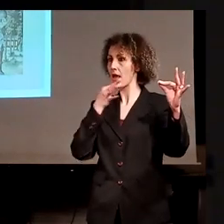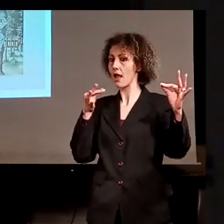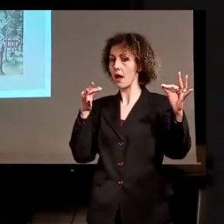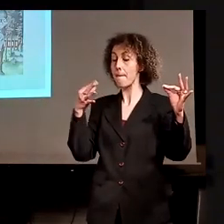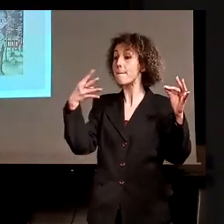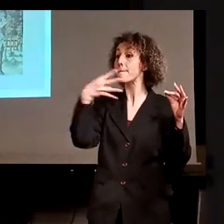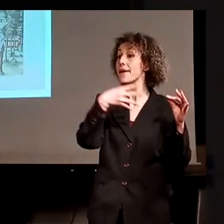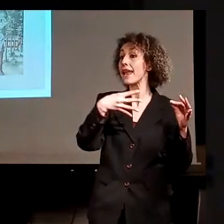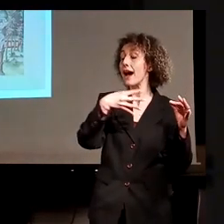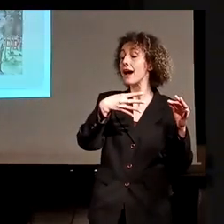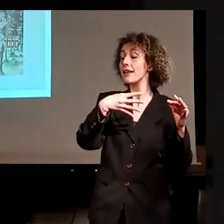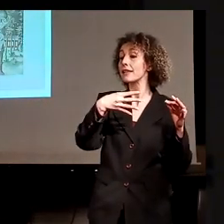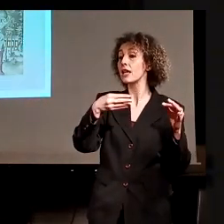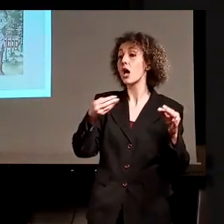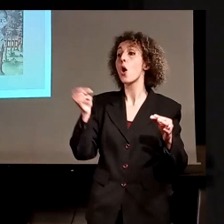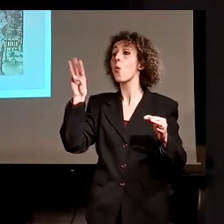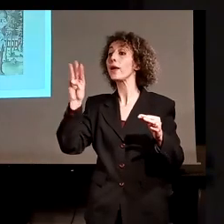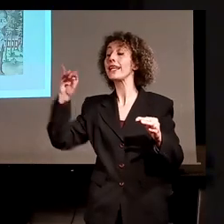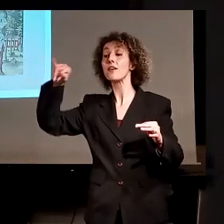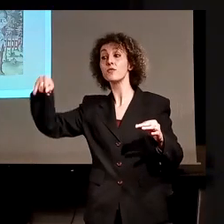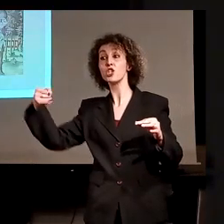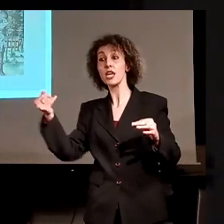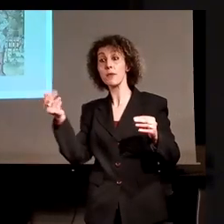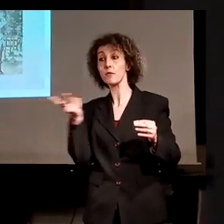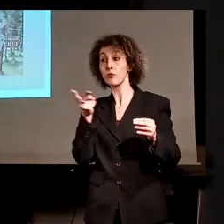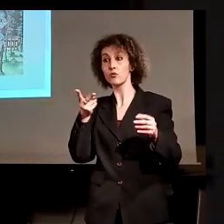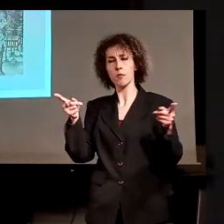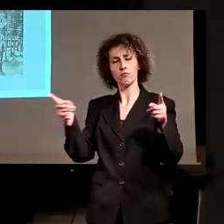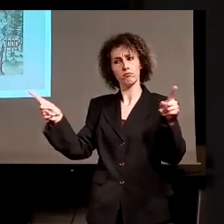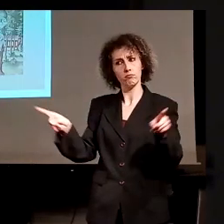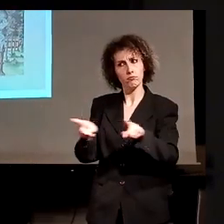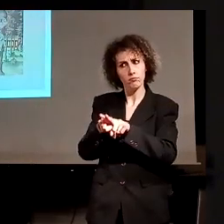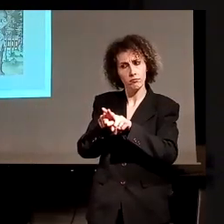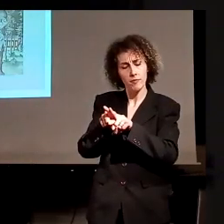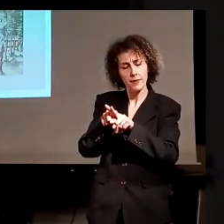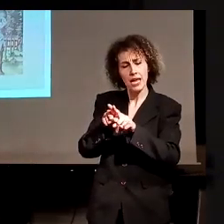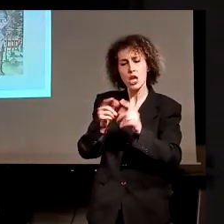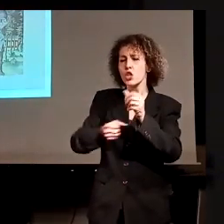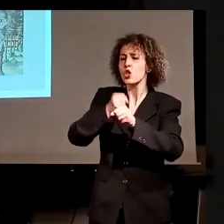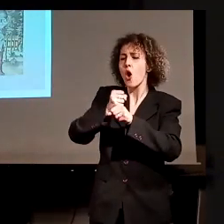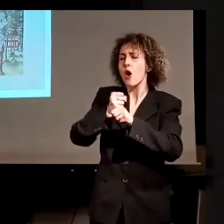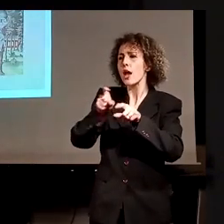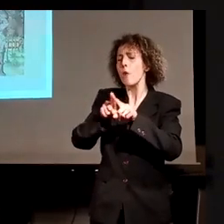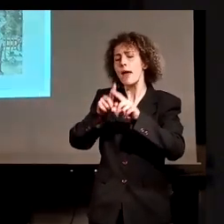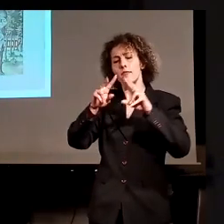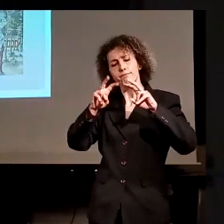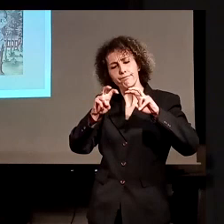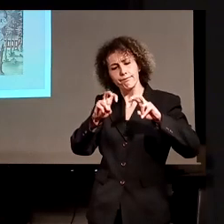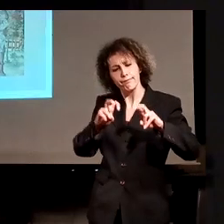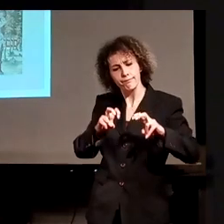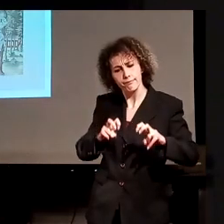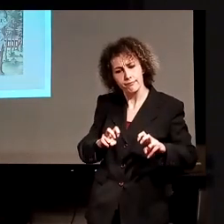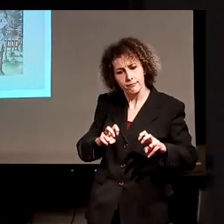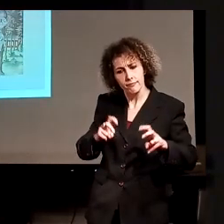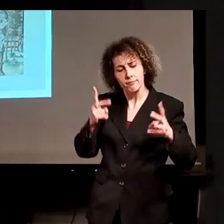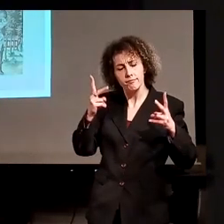contemporanea di william james non definisce la storia come un'immagine della realtà ma come la sua